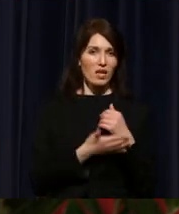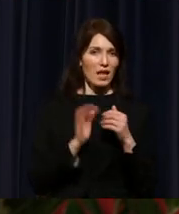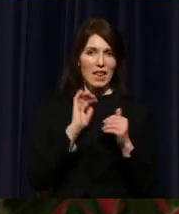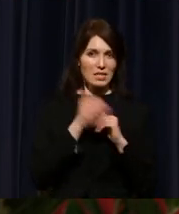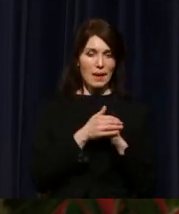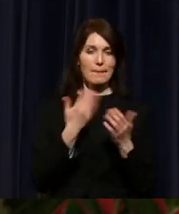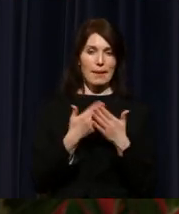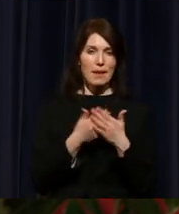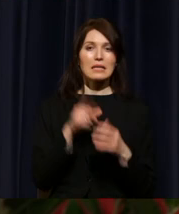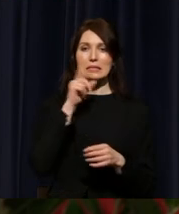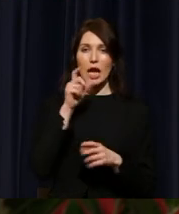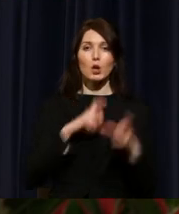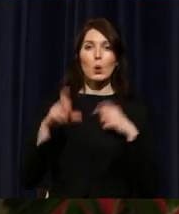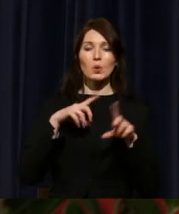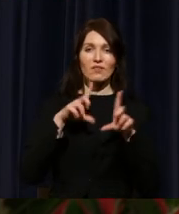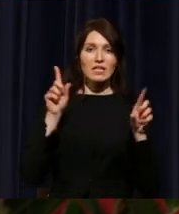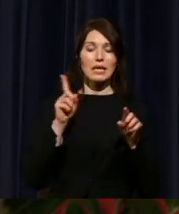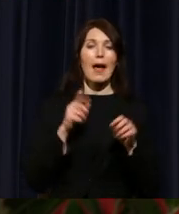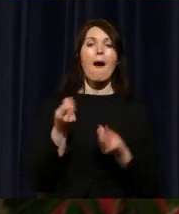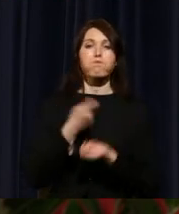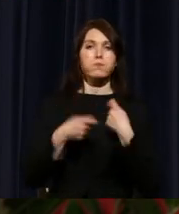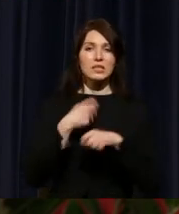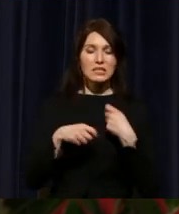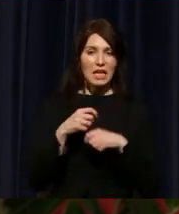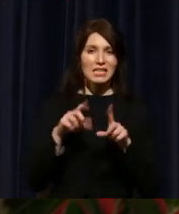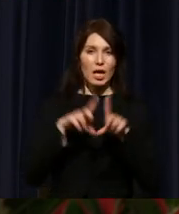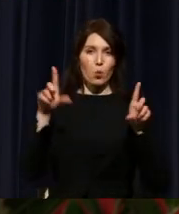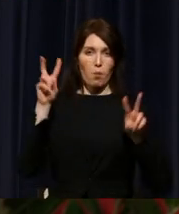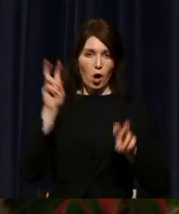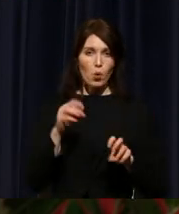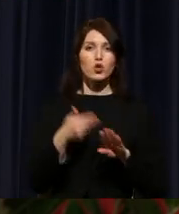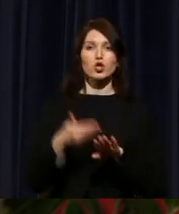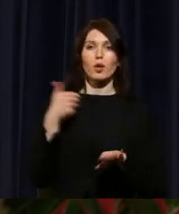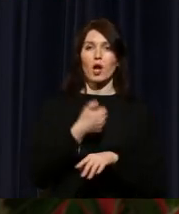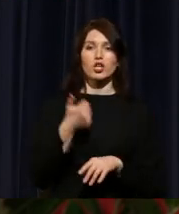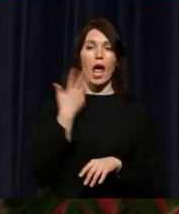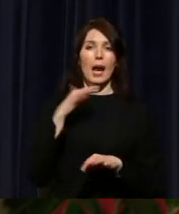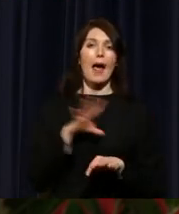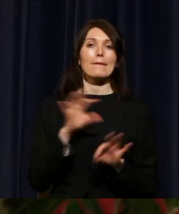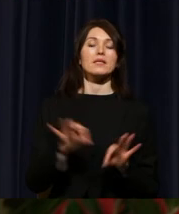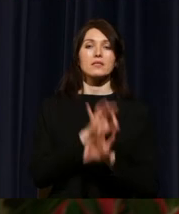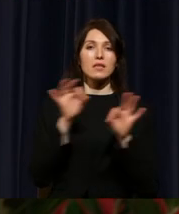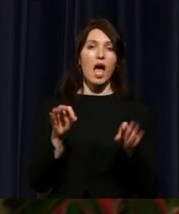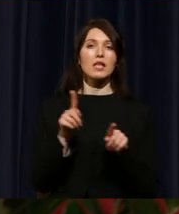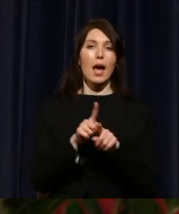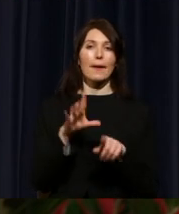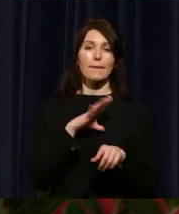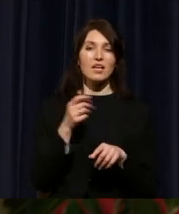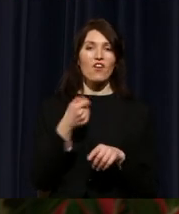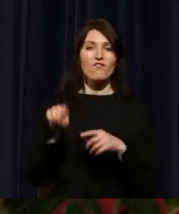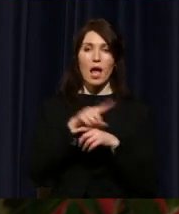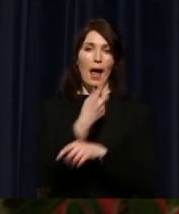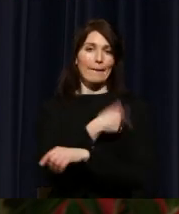Piemēram, šeit pat Stradiņa universitātē ir biznesa inkubators, kur iepriekšējā gadā, kad arī viņš startēja, bija arī vairāki